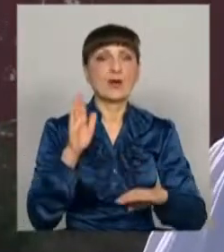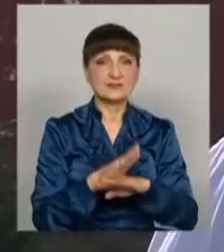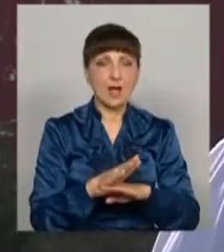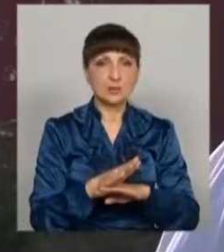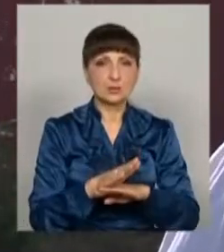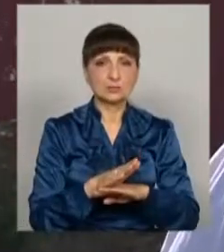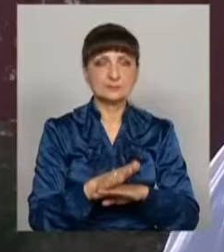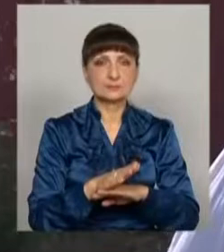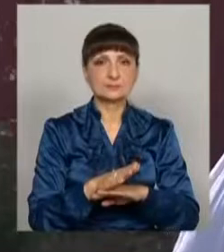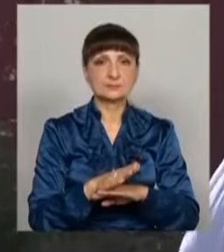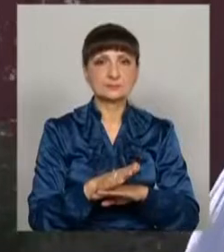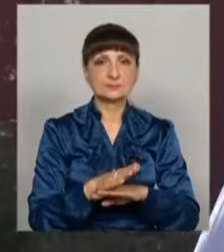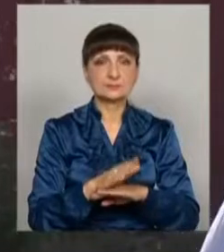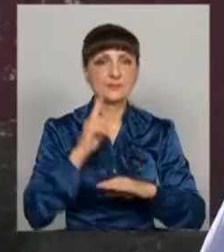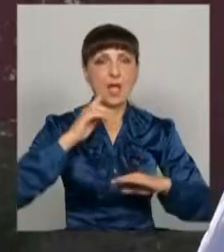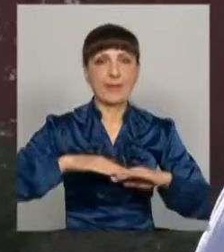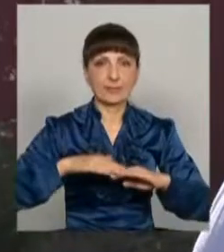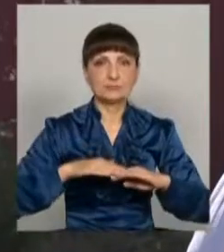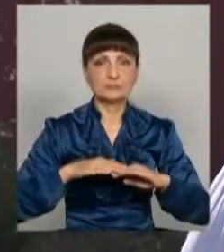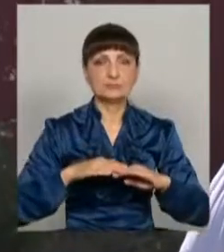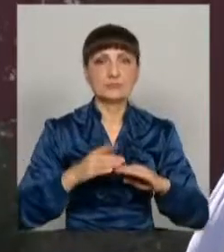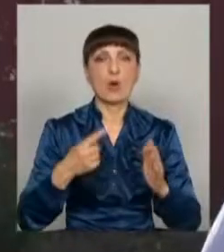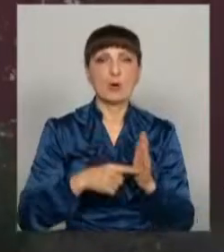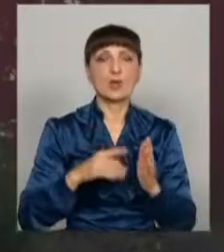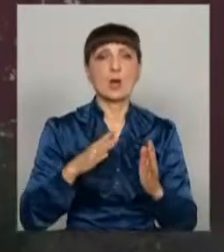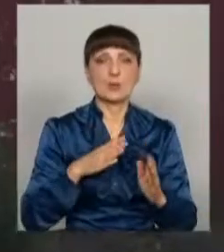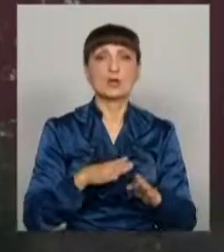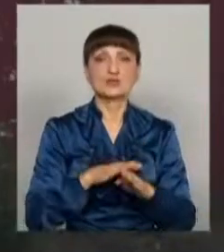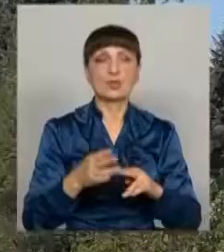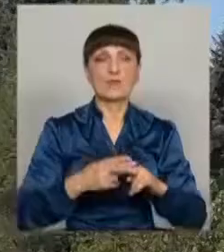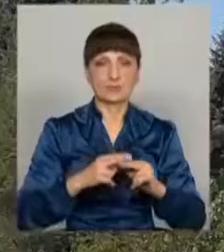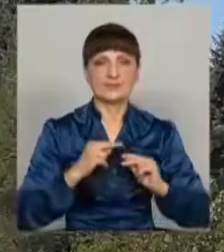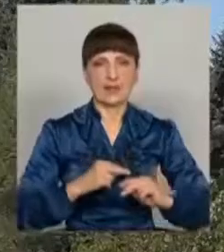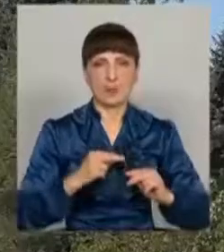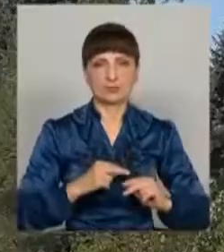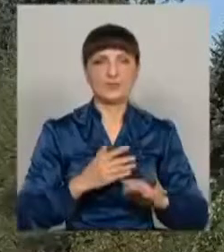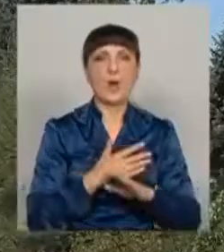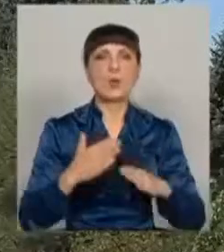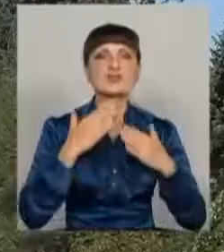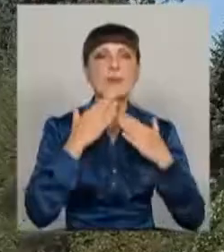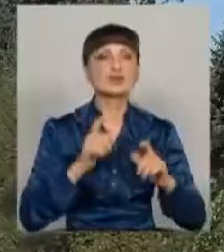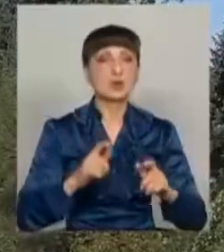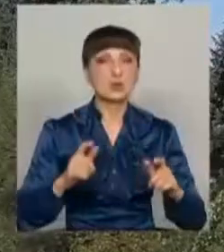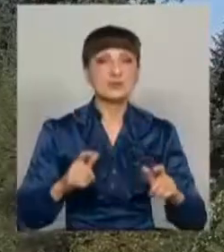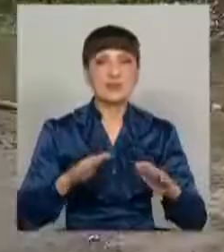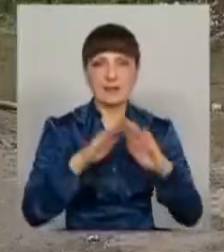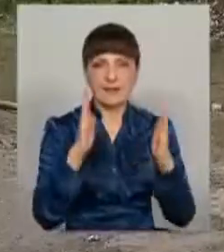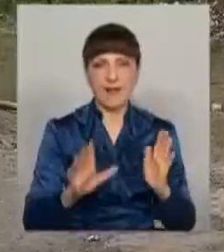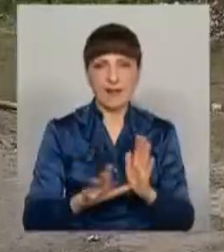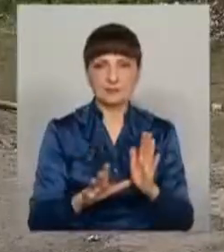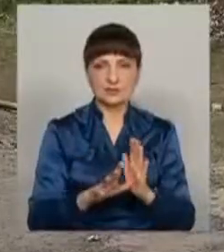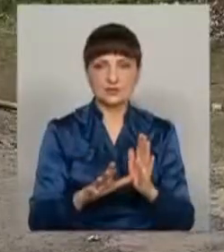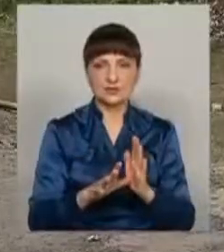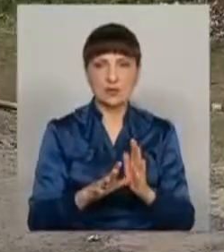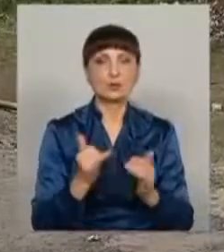приказу акима города были осуществлены данные работы. После обращения жителей трансформаторную подстанцию,